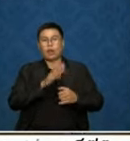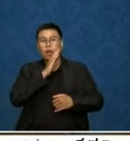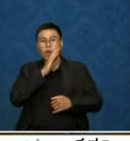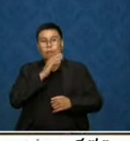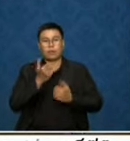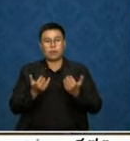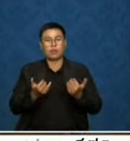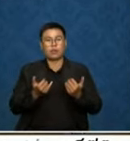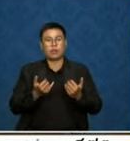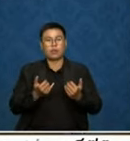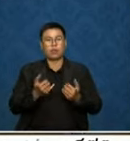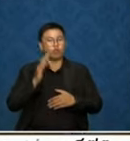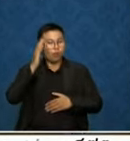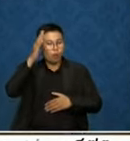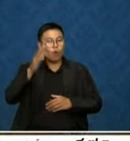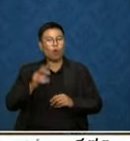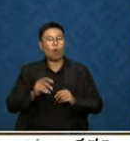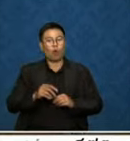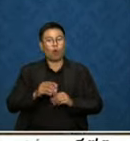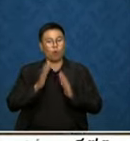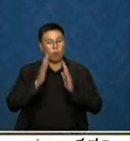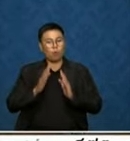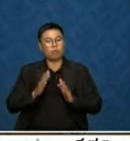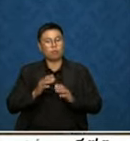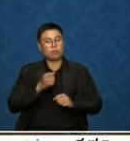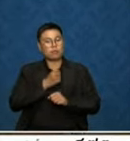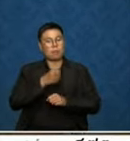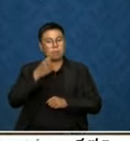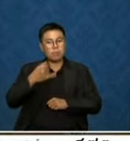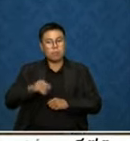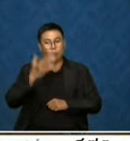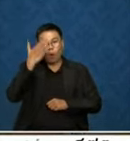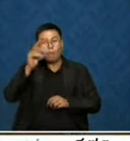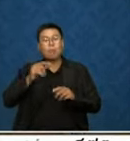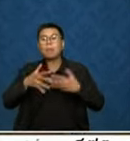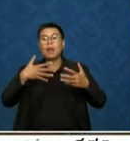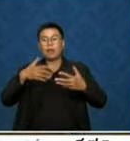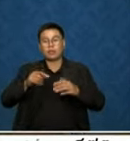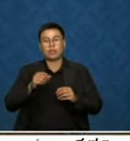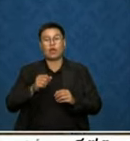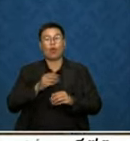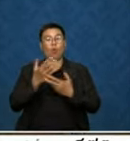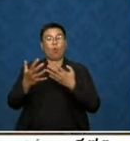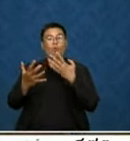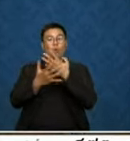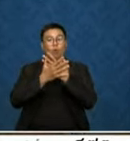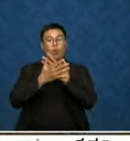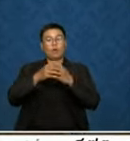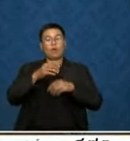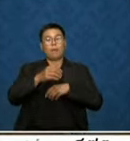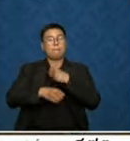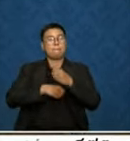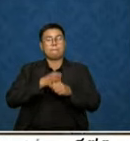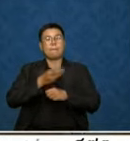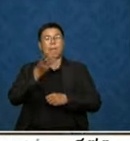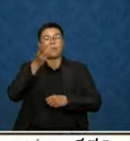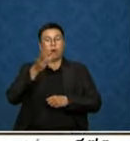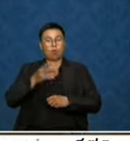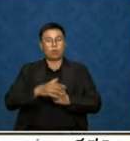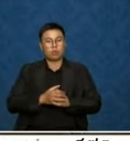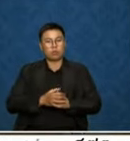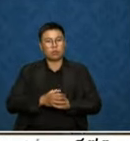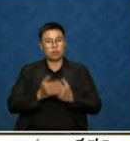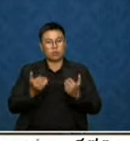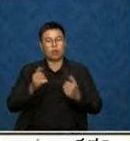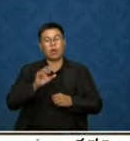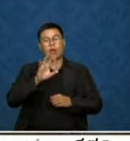คนมันกล้าที่จะทำความผิดท่านประธานวันนี้เงิน 8-9,000 ล้านหมื่นล้านเนี่ย